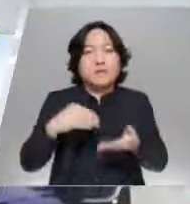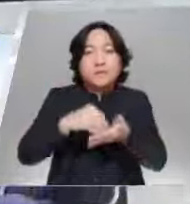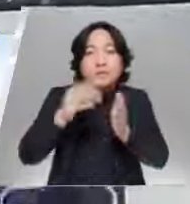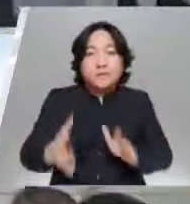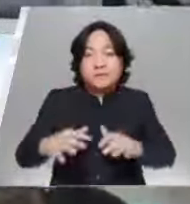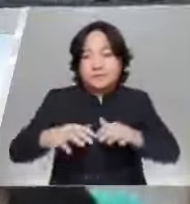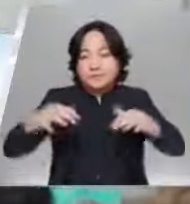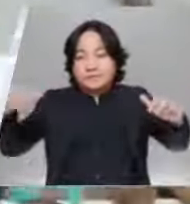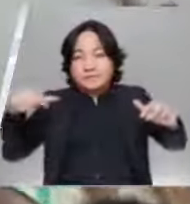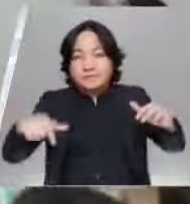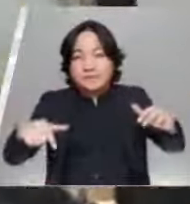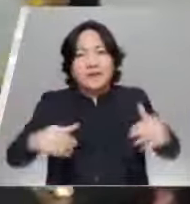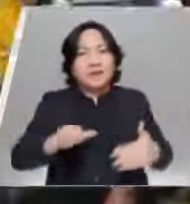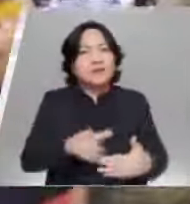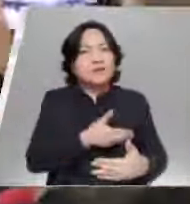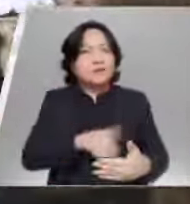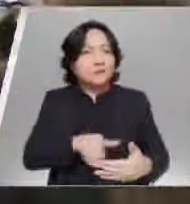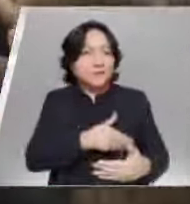caroling.